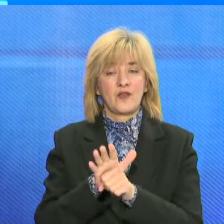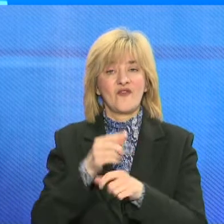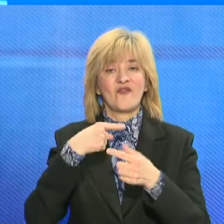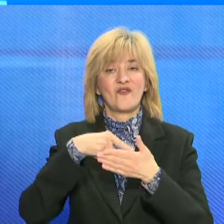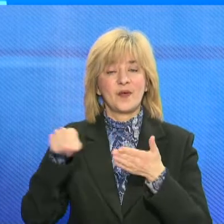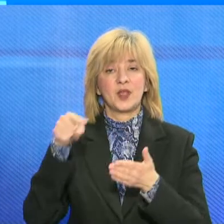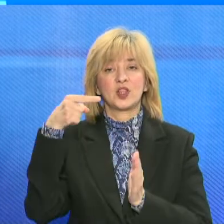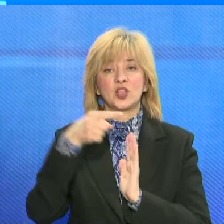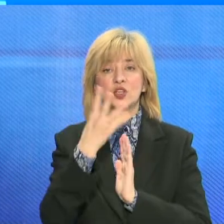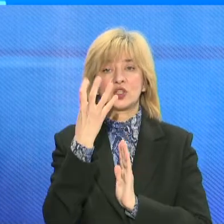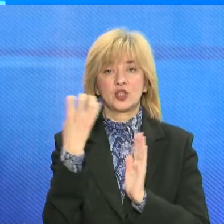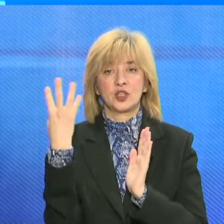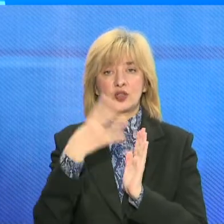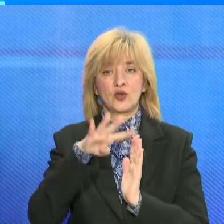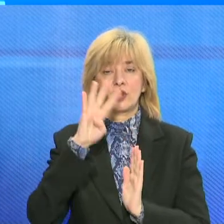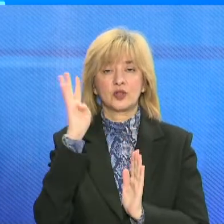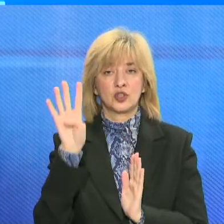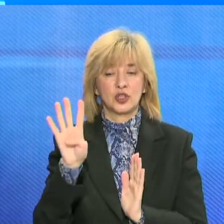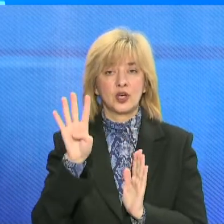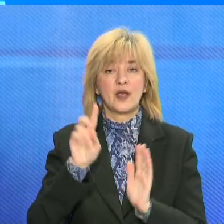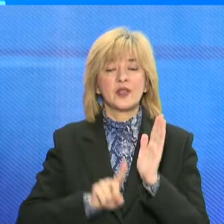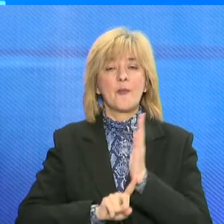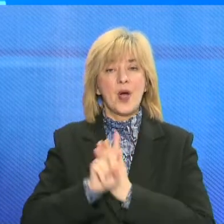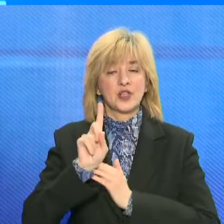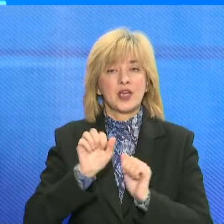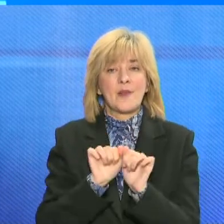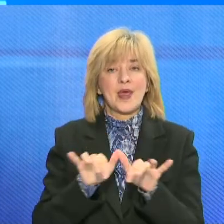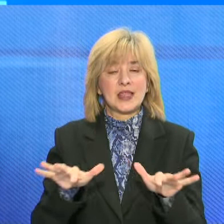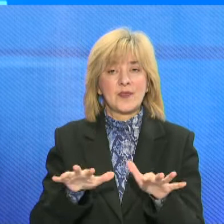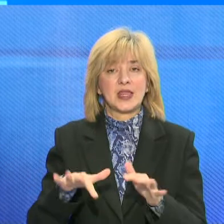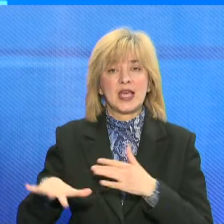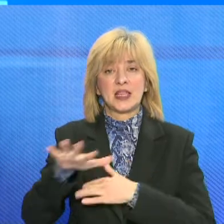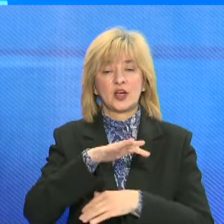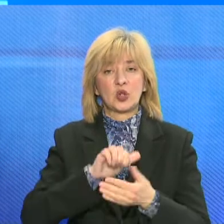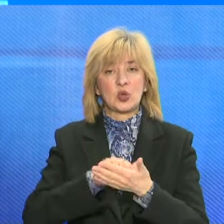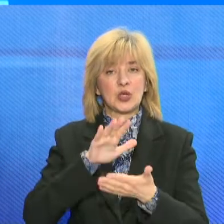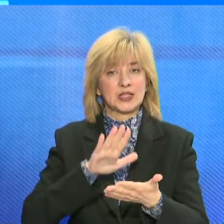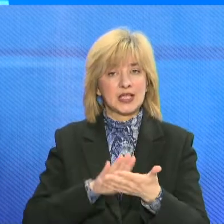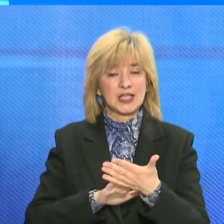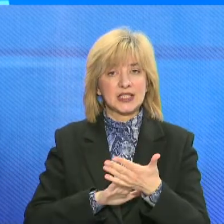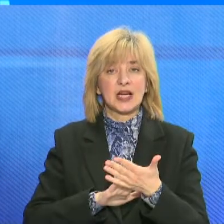выписаны 1444. С початку пандемии на территории страны зарегистрировано